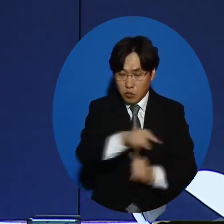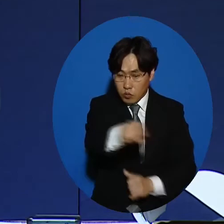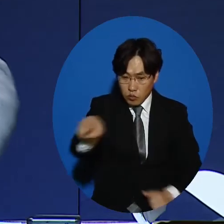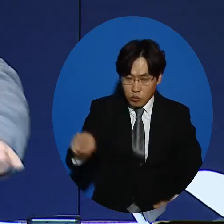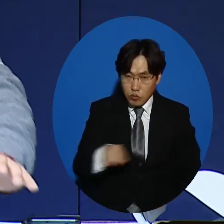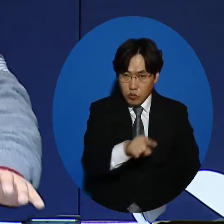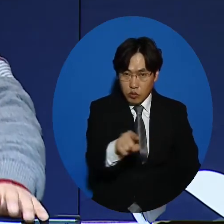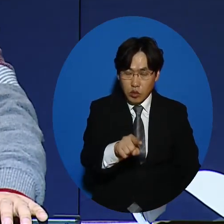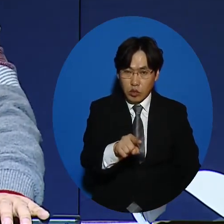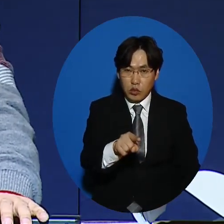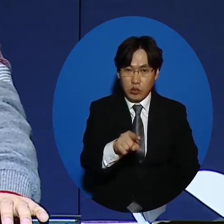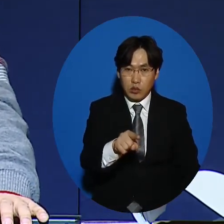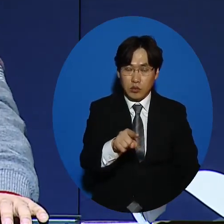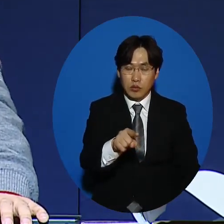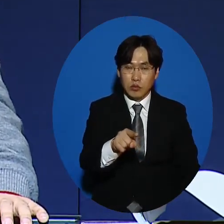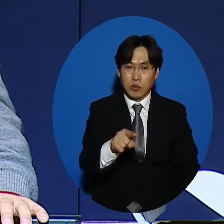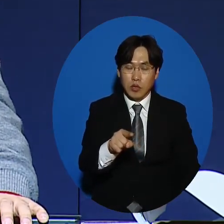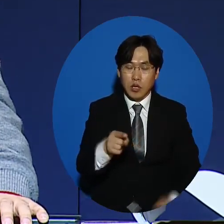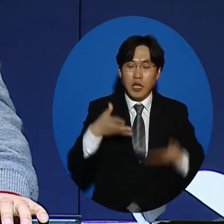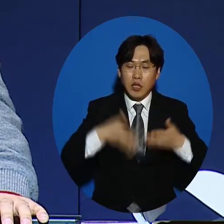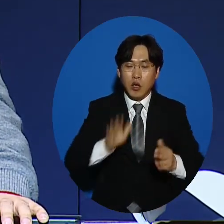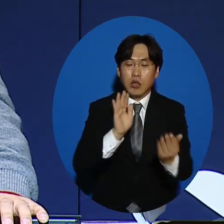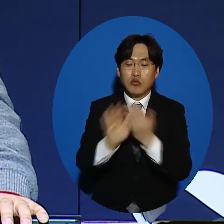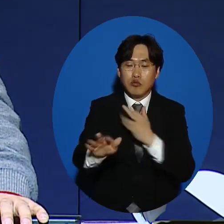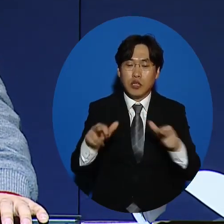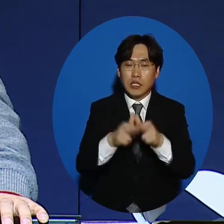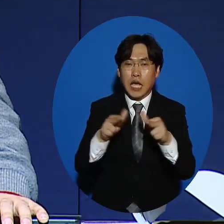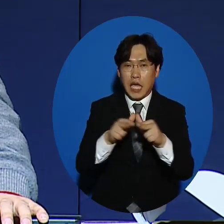분들이 후천적 장애인들이에요.